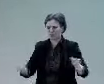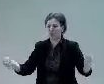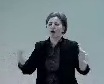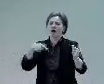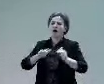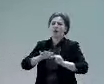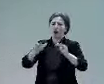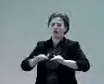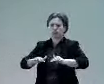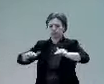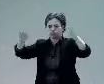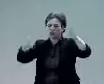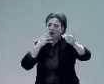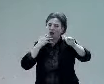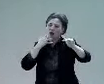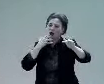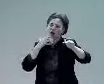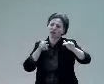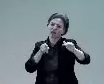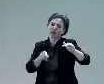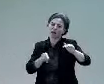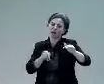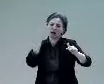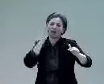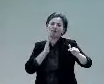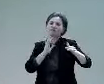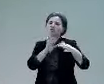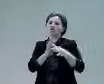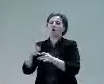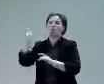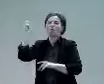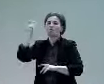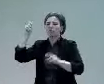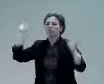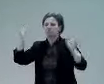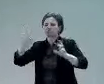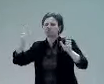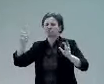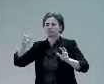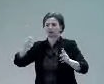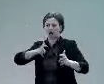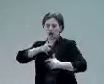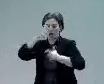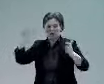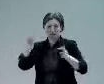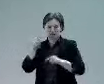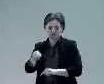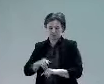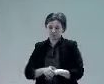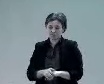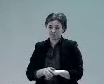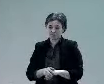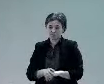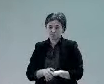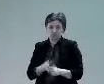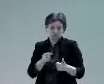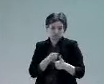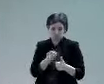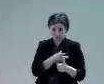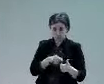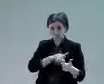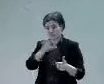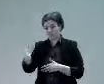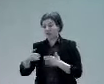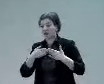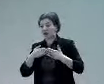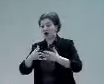alzare il mare che si scalda, aumentando anche il rischio di eventi atmosferici sempre più estremi. E veniamo dalle grandi navi che dovrebbero